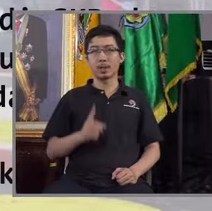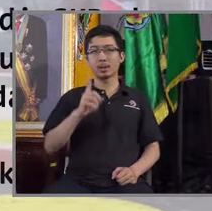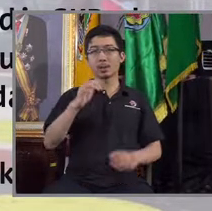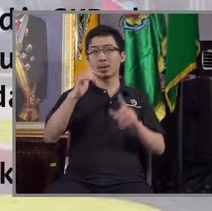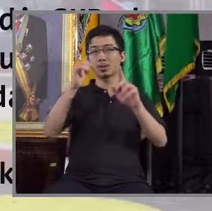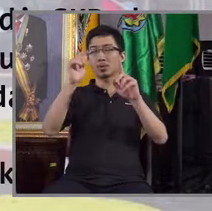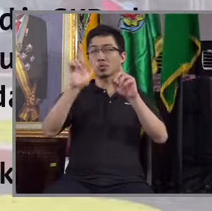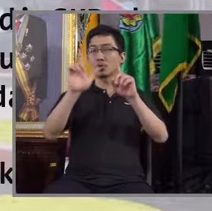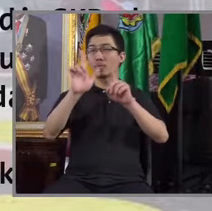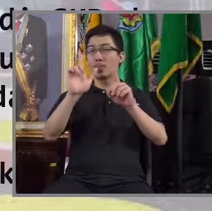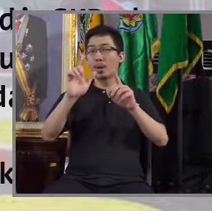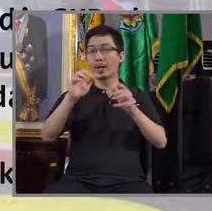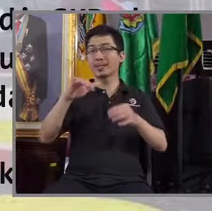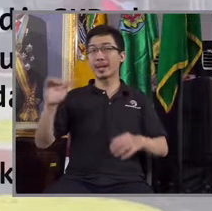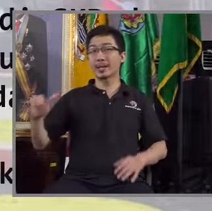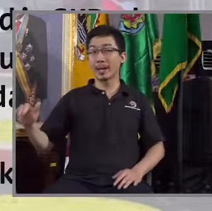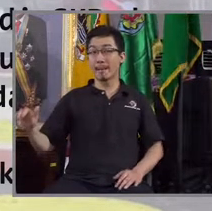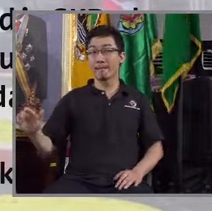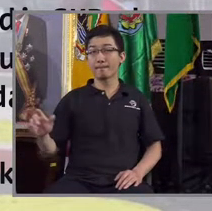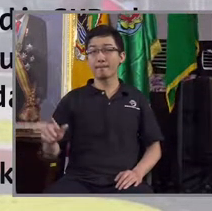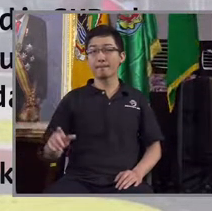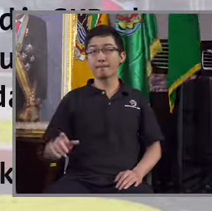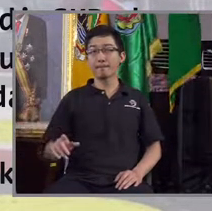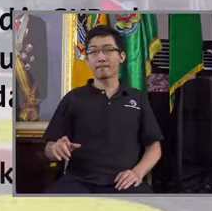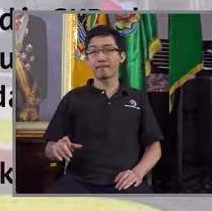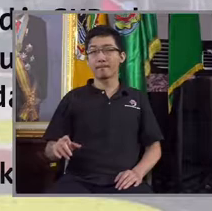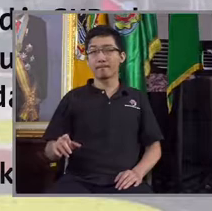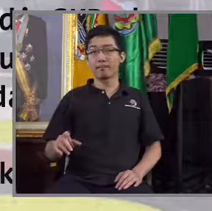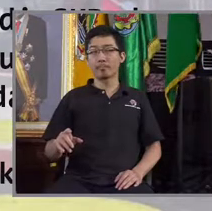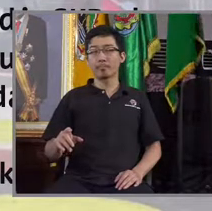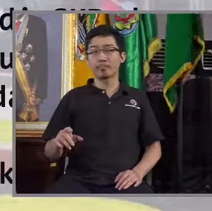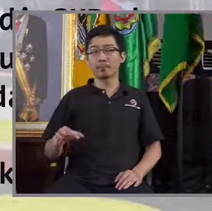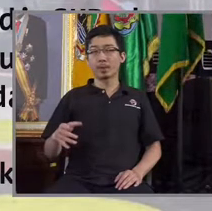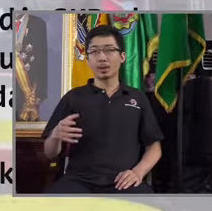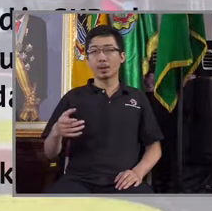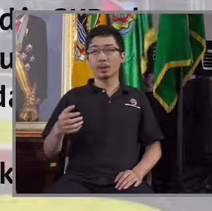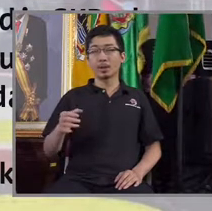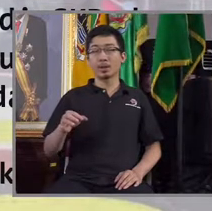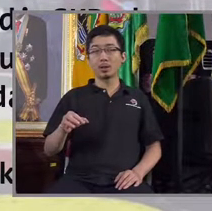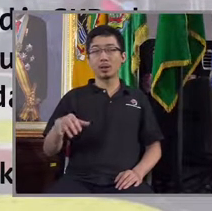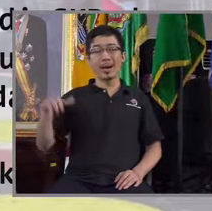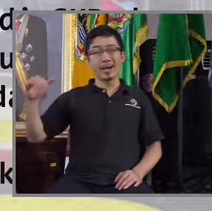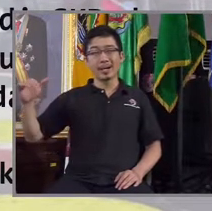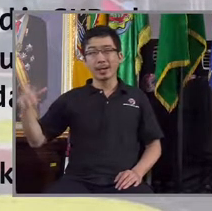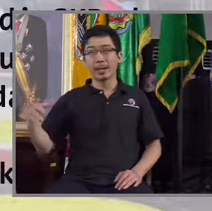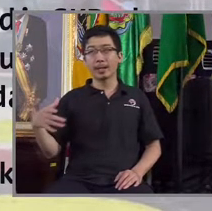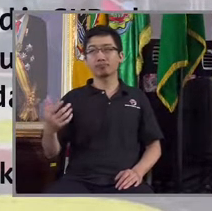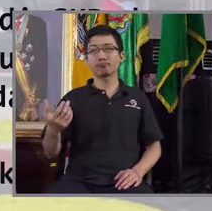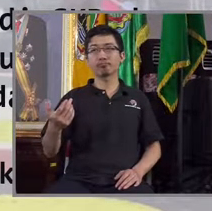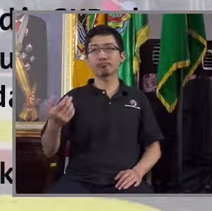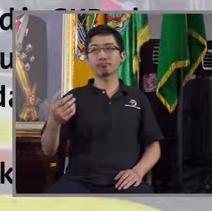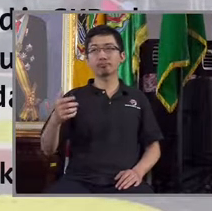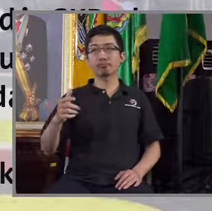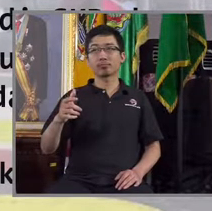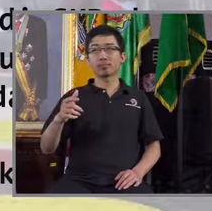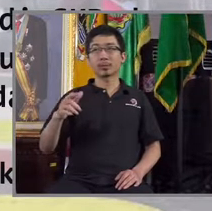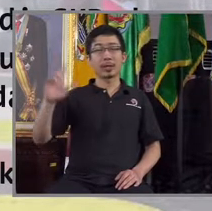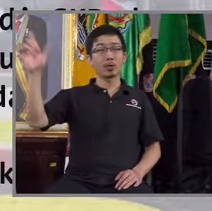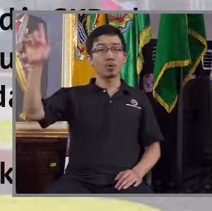17 anak dari warga negara asing sekolah di Jungle School. Kemudian School of